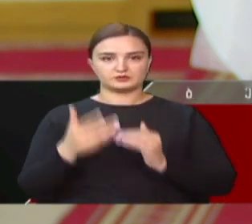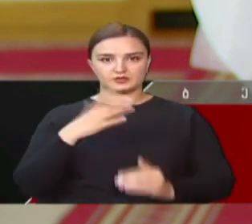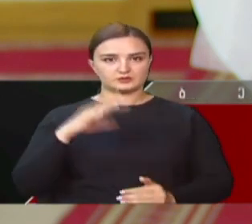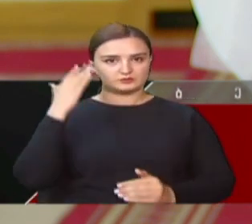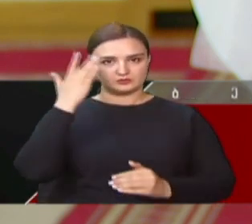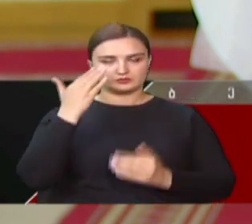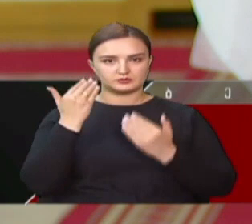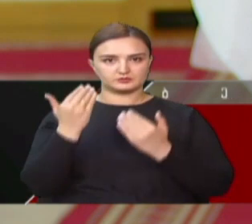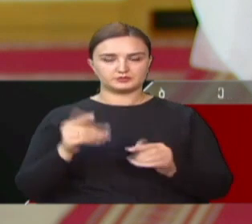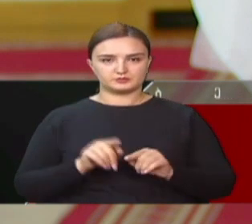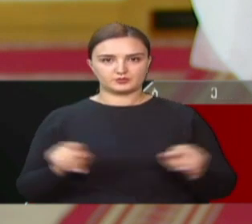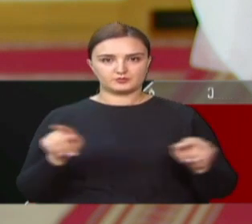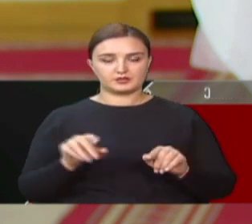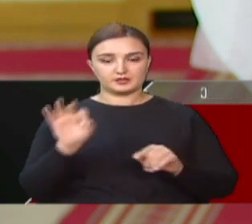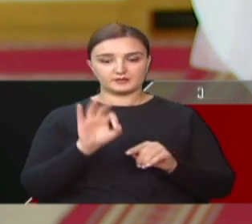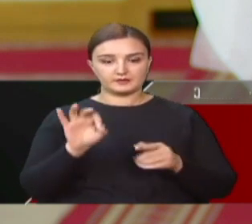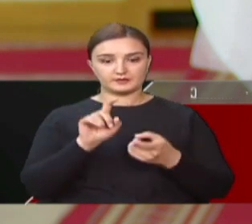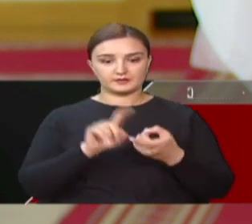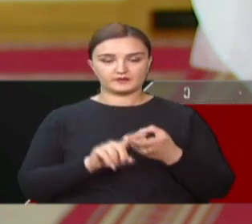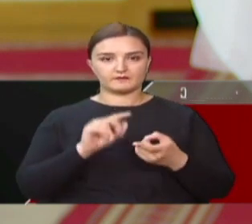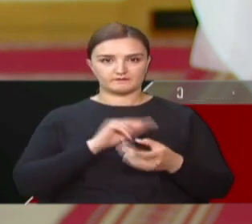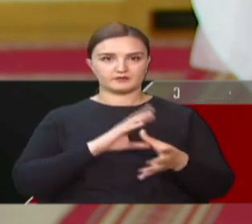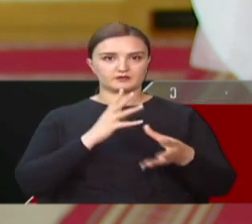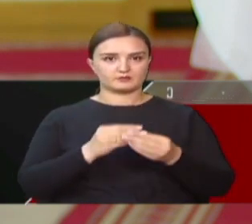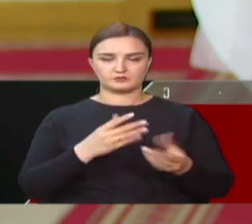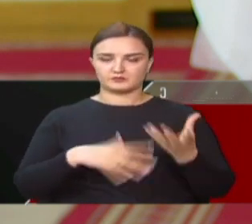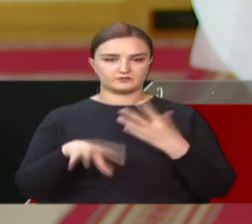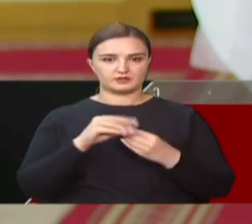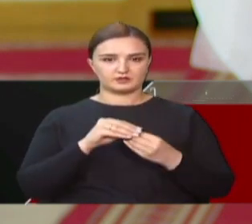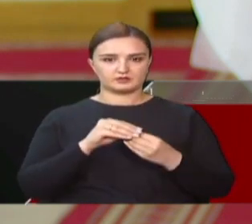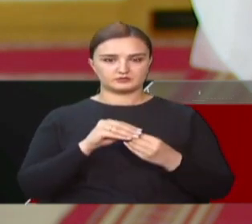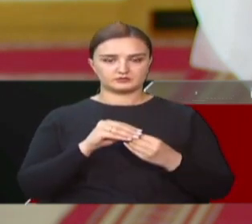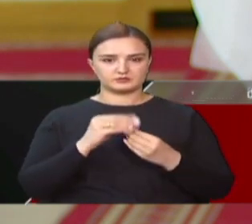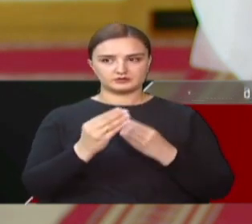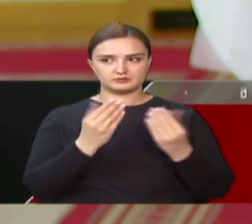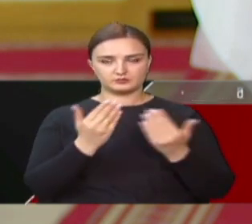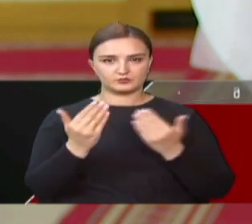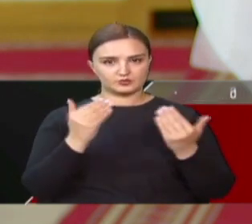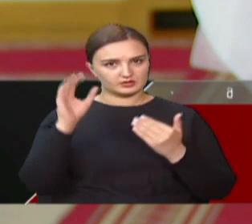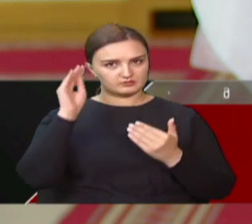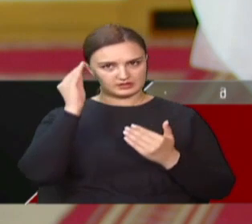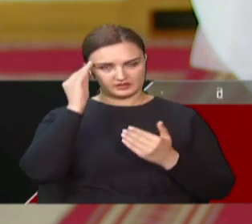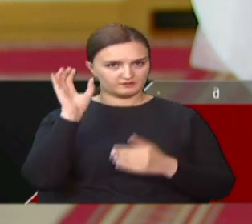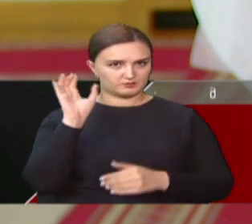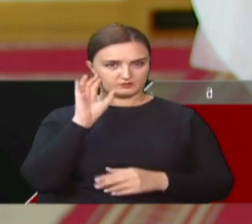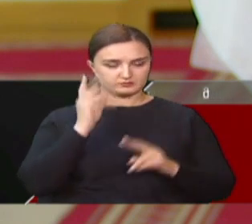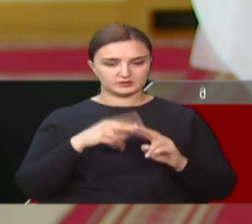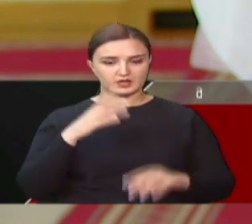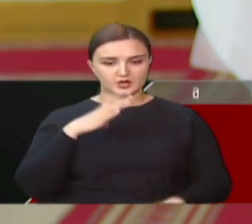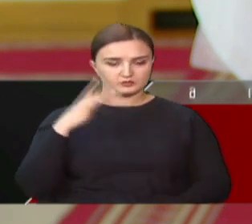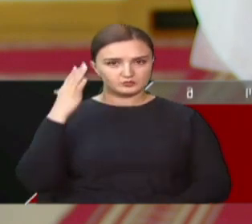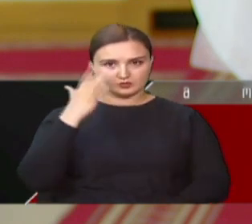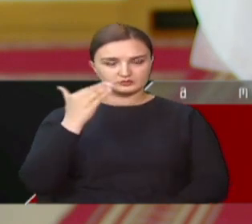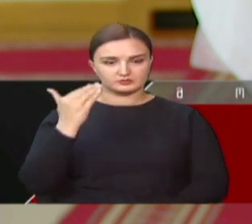ოცნების პროპაგანდა. აი ამასთან დაკავშირებით მე ვითანამშრომლებ ყველასთან და ყველას ხედავს მოვისმენ, იმიტომ რომ ქართული ოცნებას აქვს